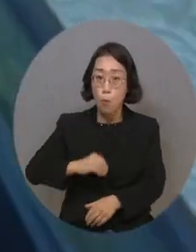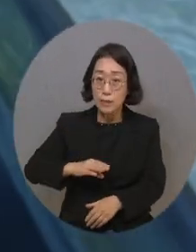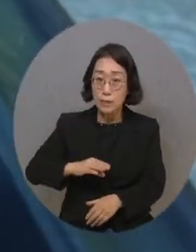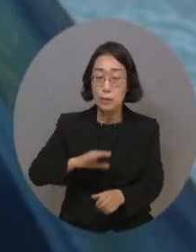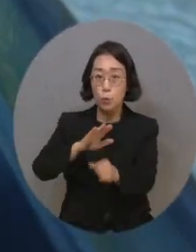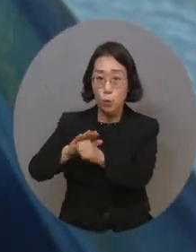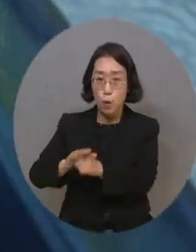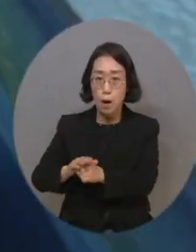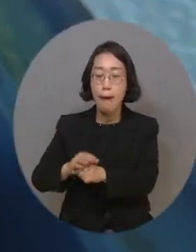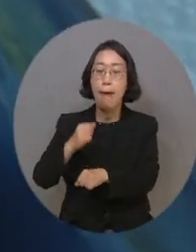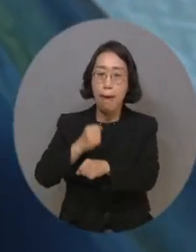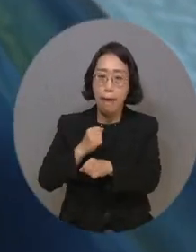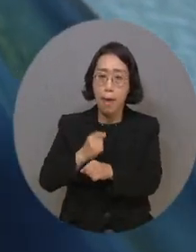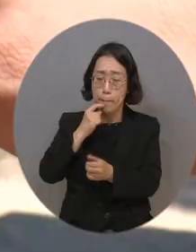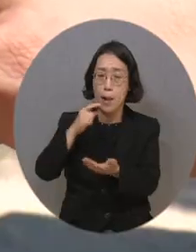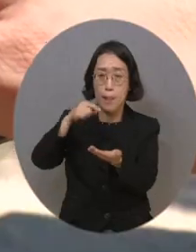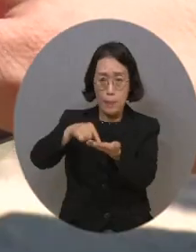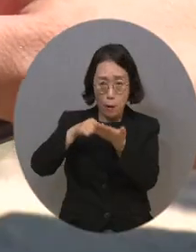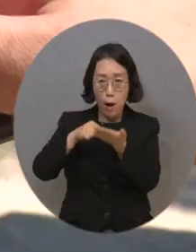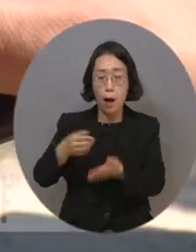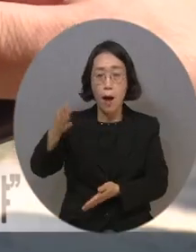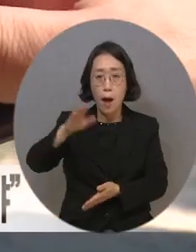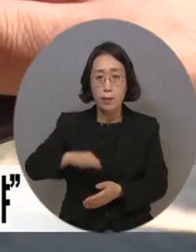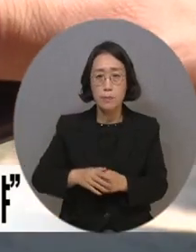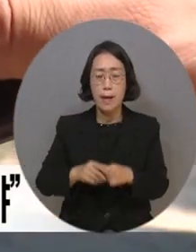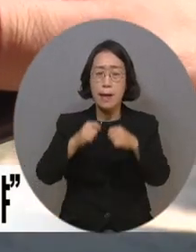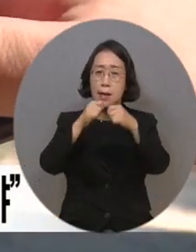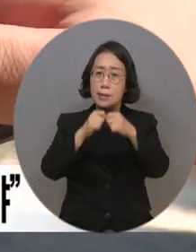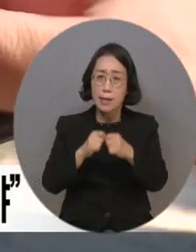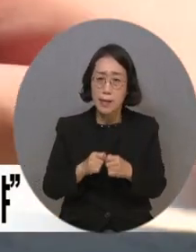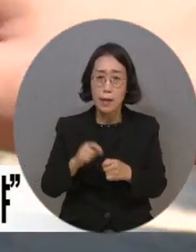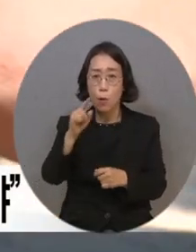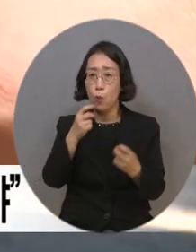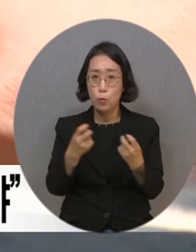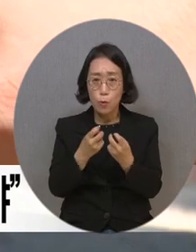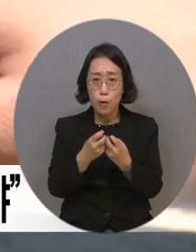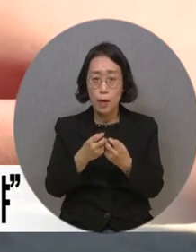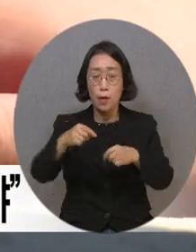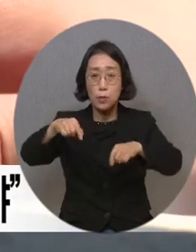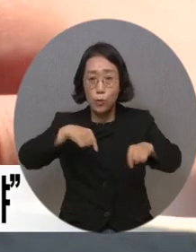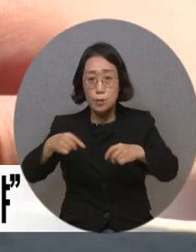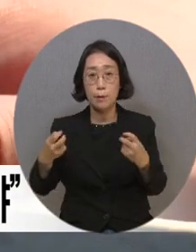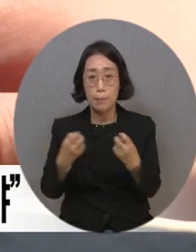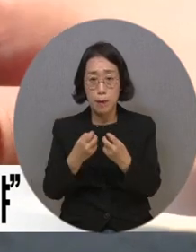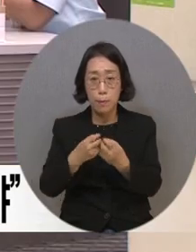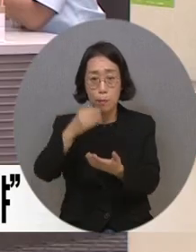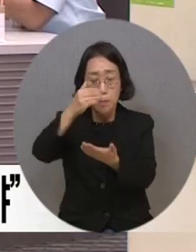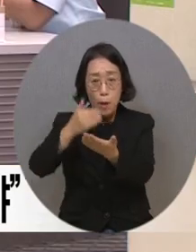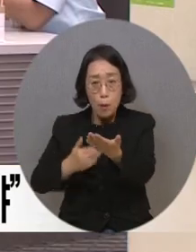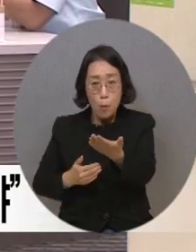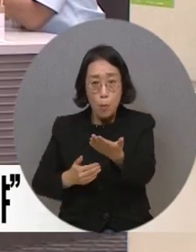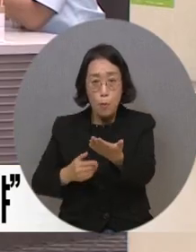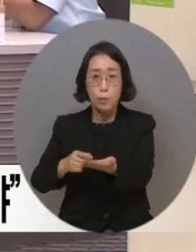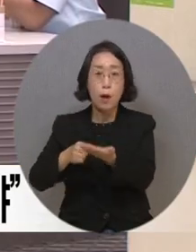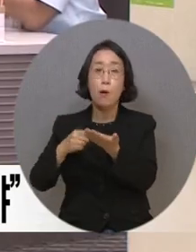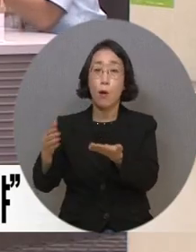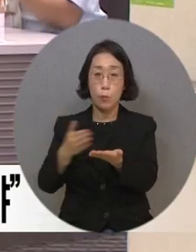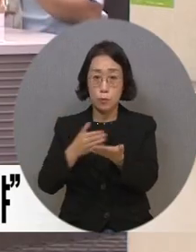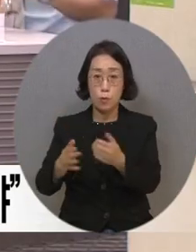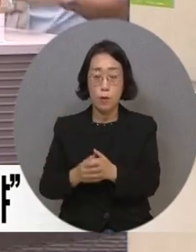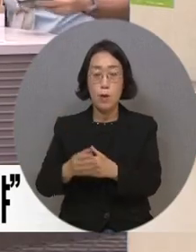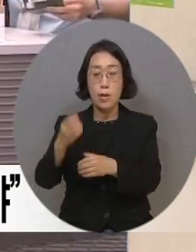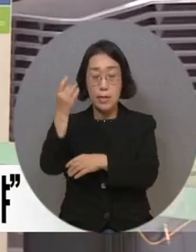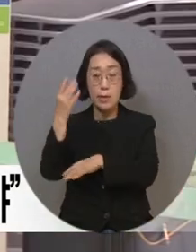시책을 강구하도록 하고 있습니다. 하지만 구체적인 정책 방향을 수립하기 위해 이러한 사항을 정부의 기본계획